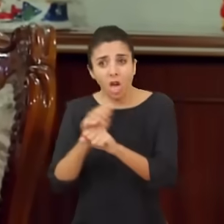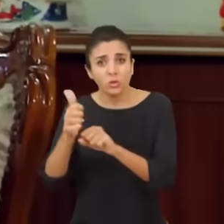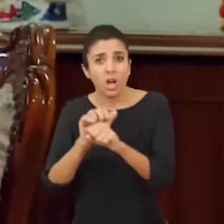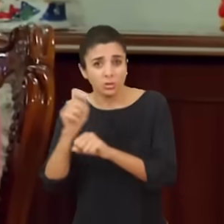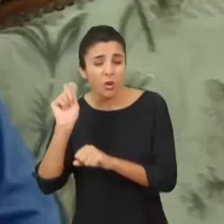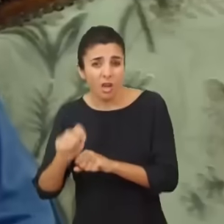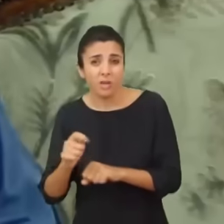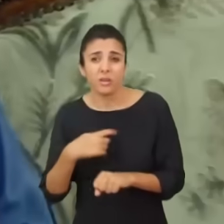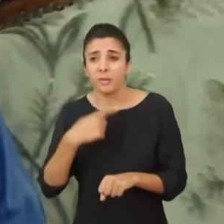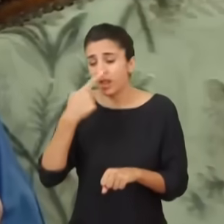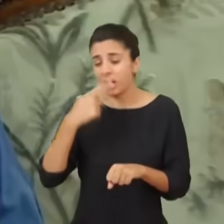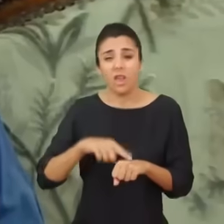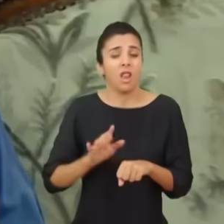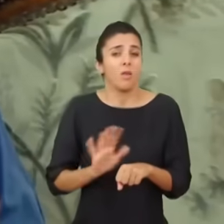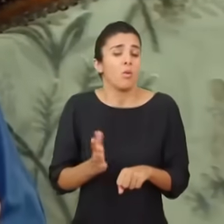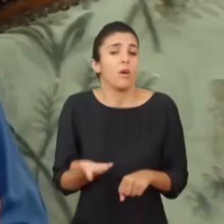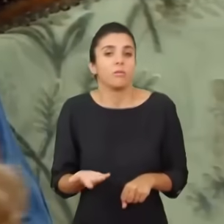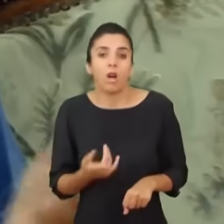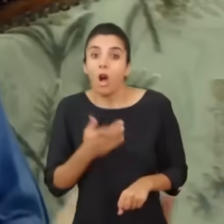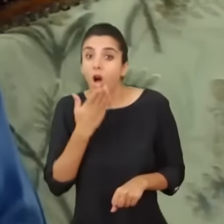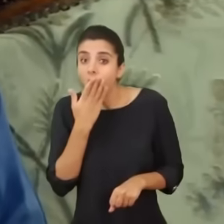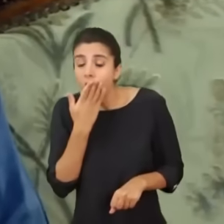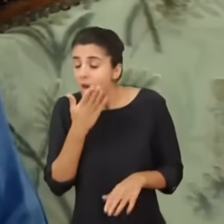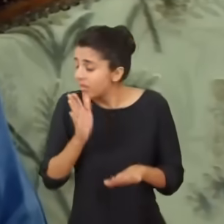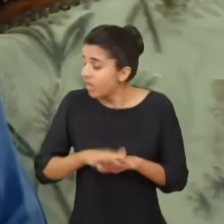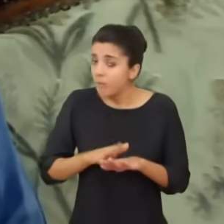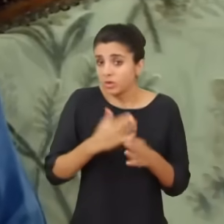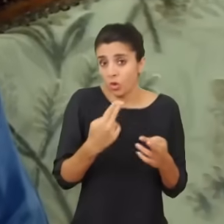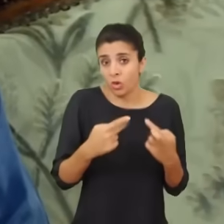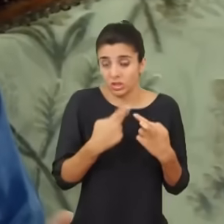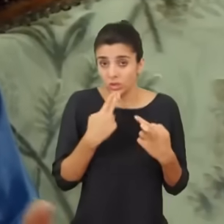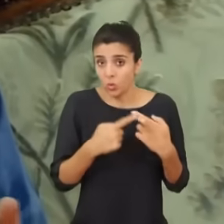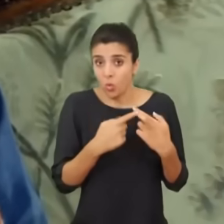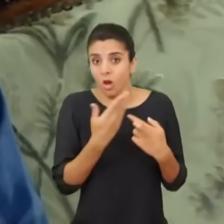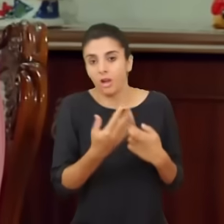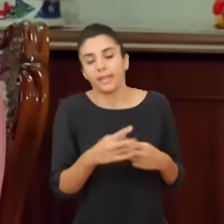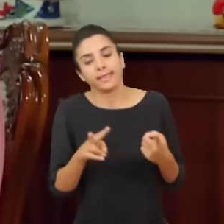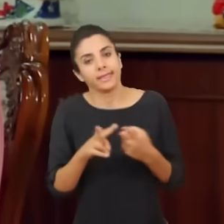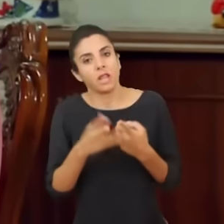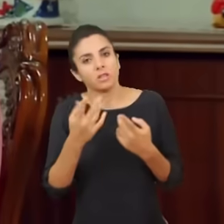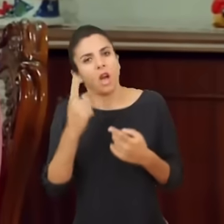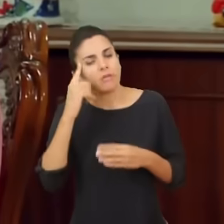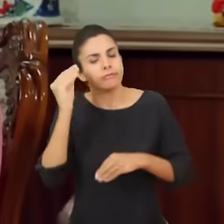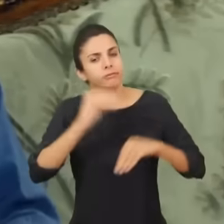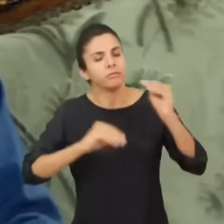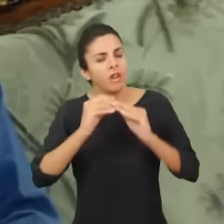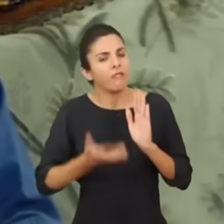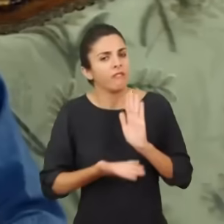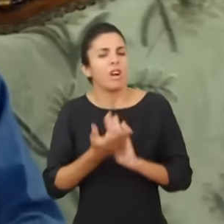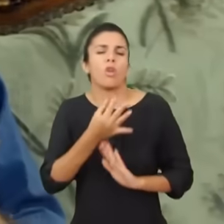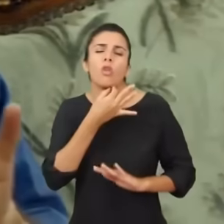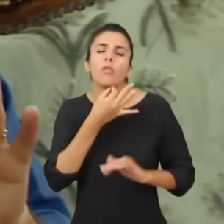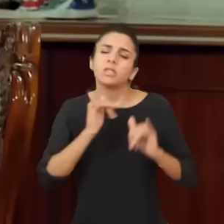benim kızıma şimdi. Hay Allah ya, ne yapacak Rukiye Hanım? Necla Hanım, abartıyorsun. Sakin